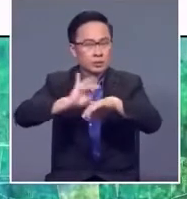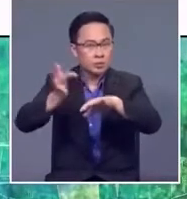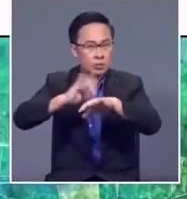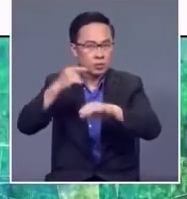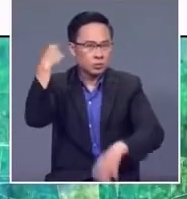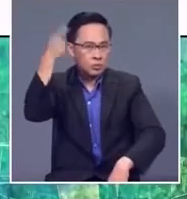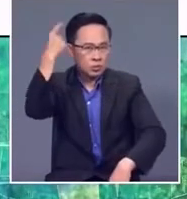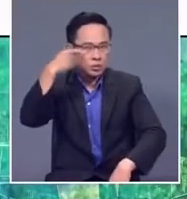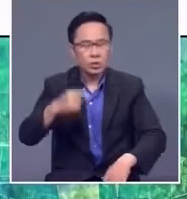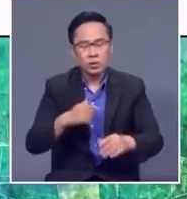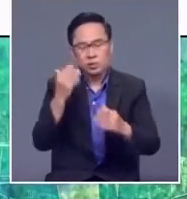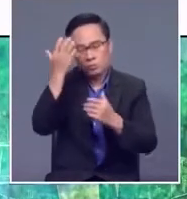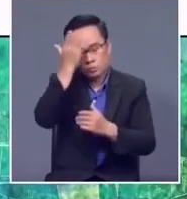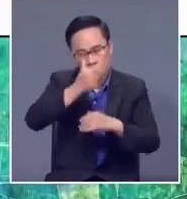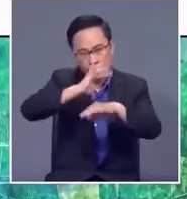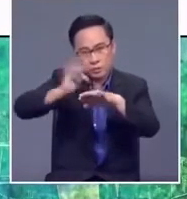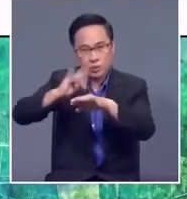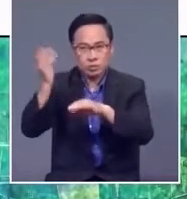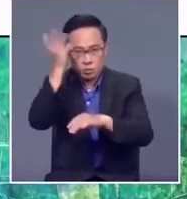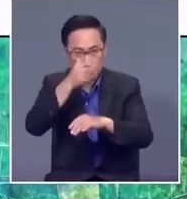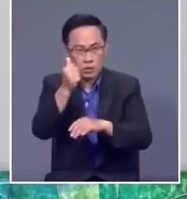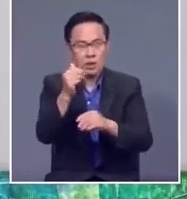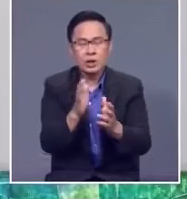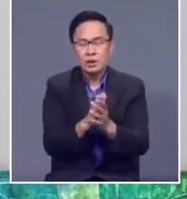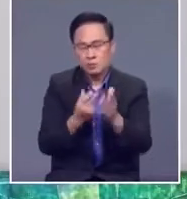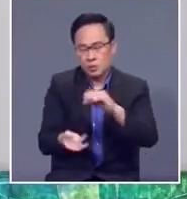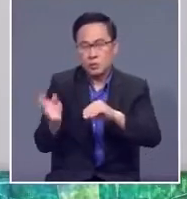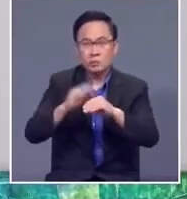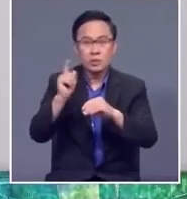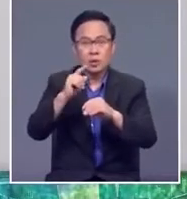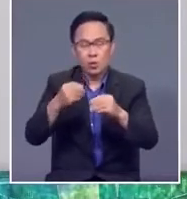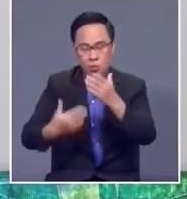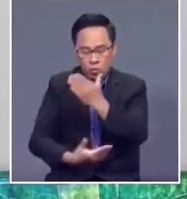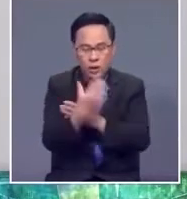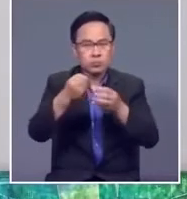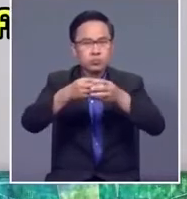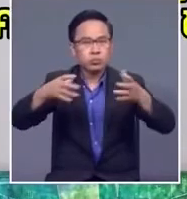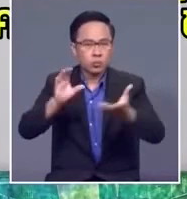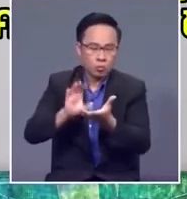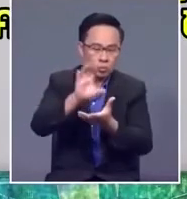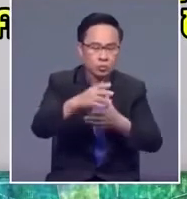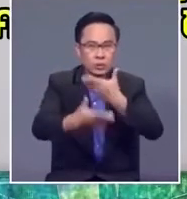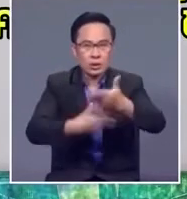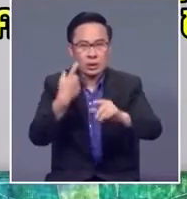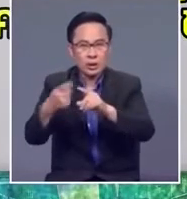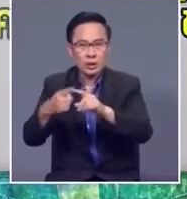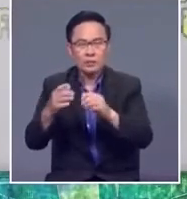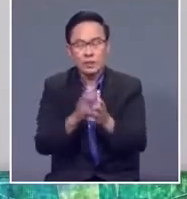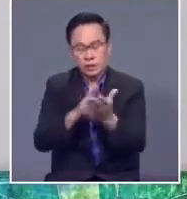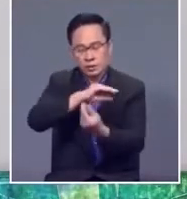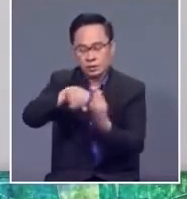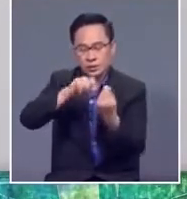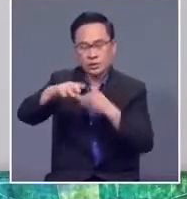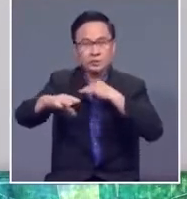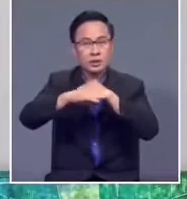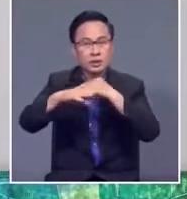วเชิงธรรมชาติที่งดงามมีศักยภาพในการขยายการค้าการลงทุนและบริการเชื่อมโยงเศรษฐกิจกับประเทศเพื่อนบ้านที่